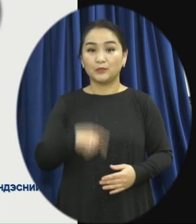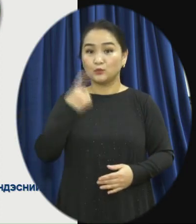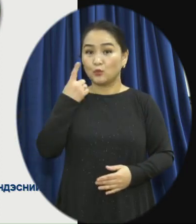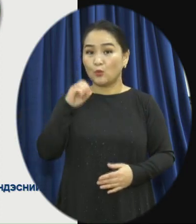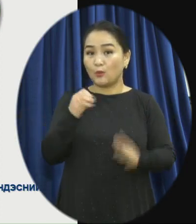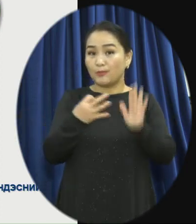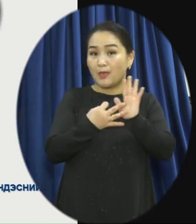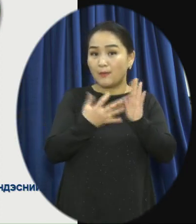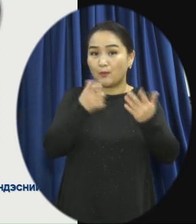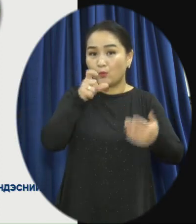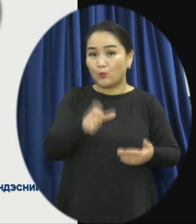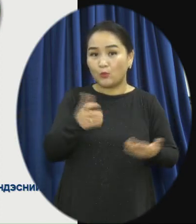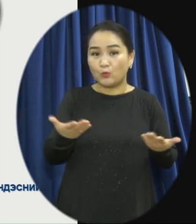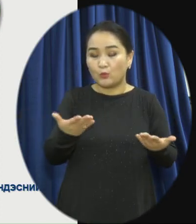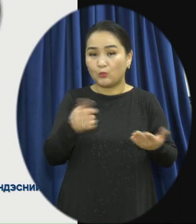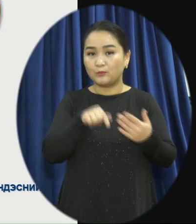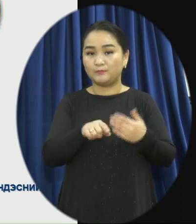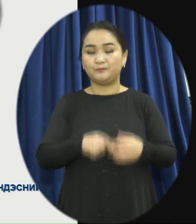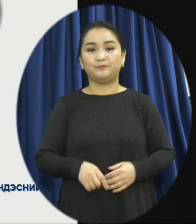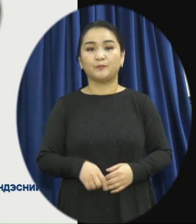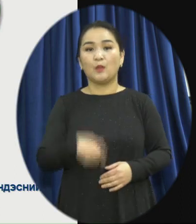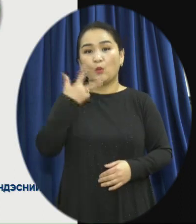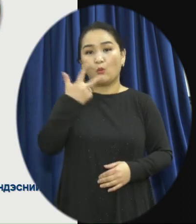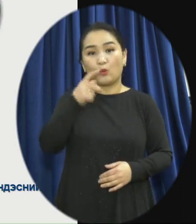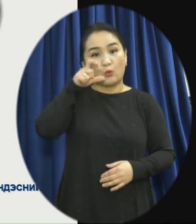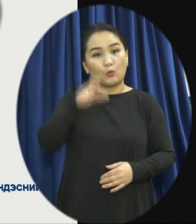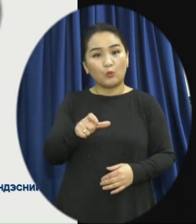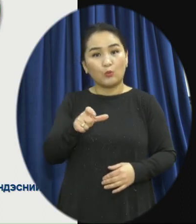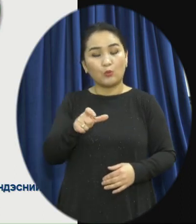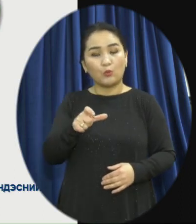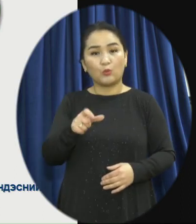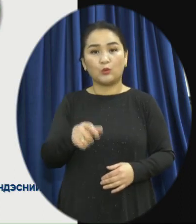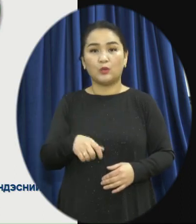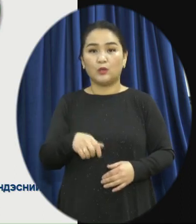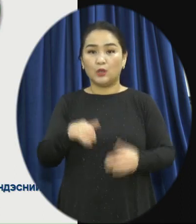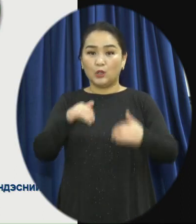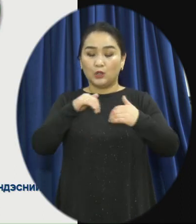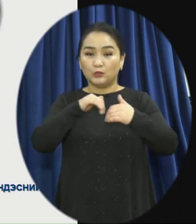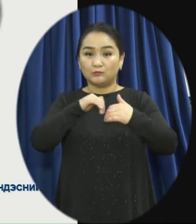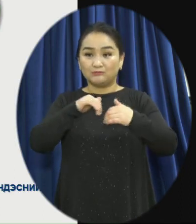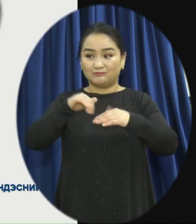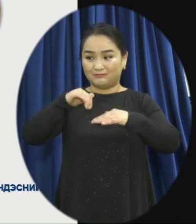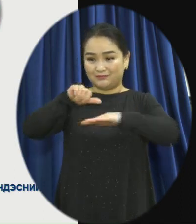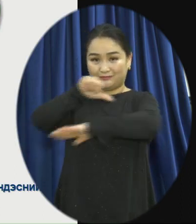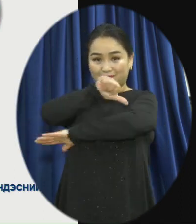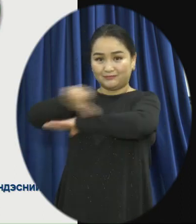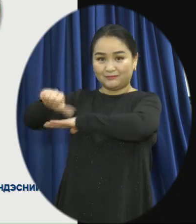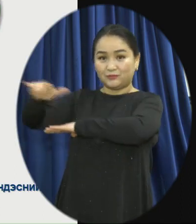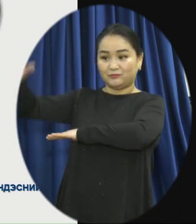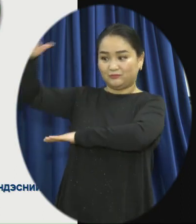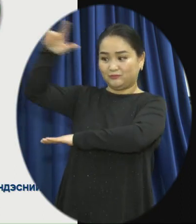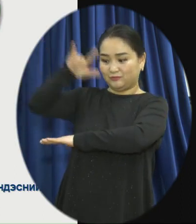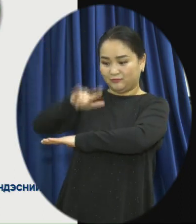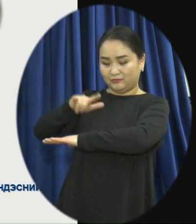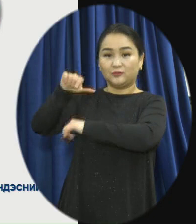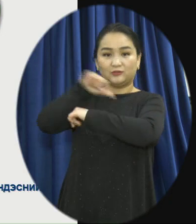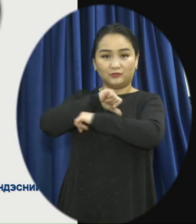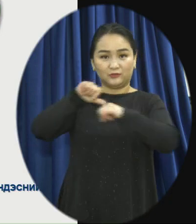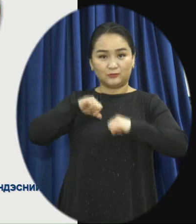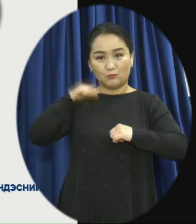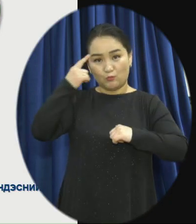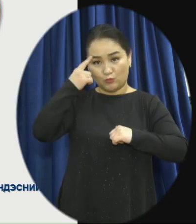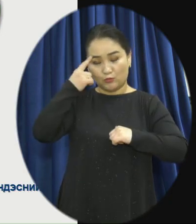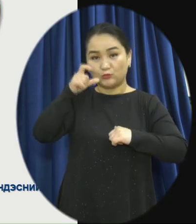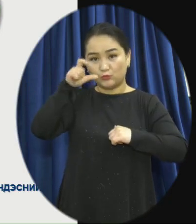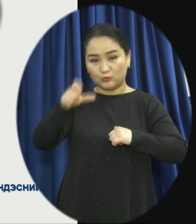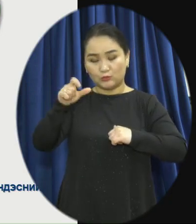108 хүний шинжилгээнээс 3 хүн нь бол тусгай үүргийн онгоцоор ирсэн манай иргэд байна.